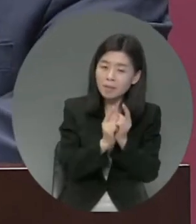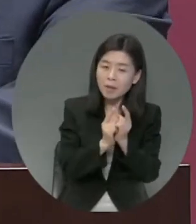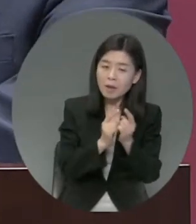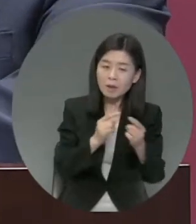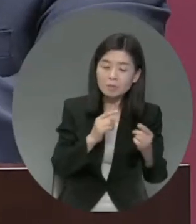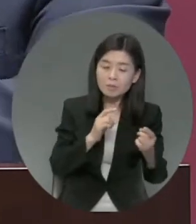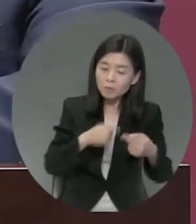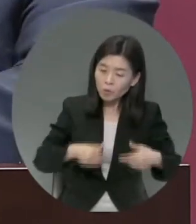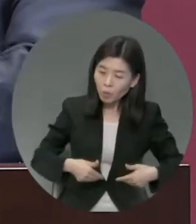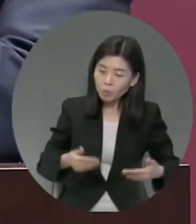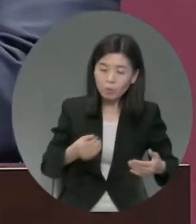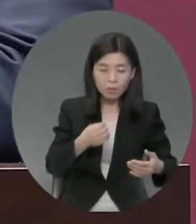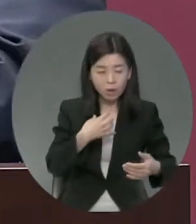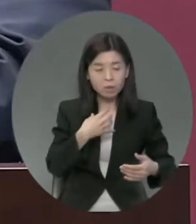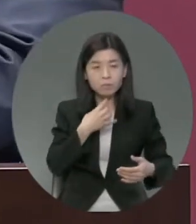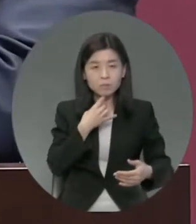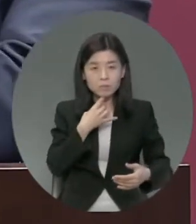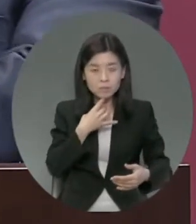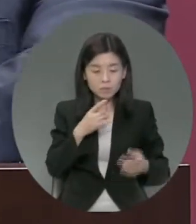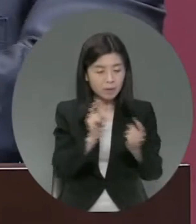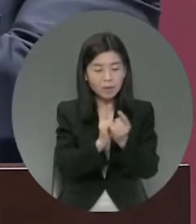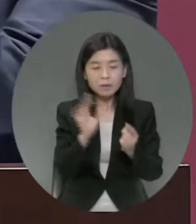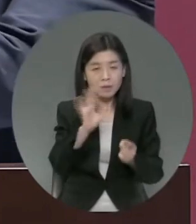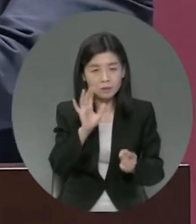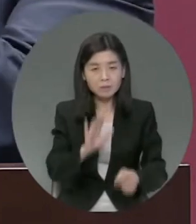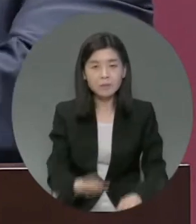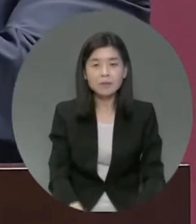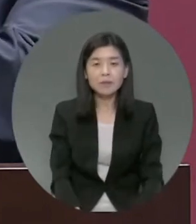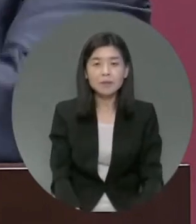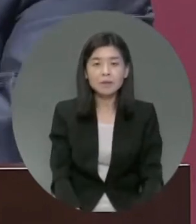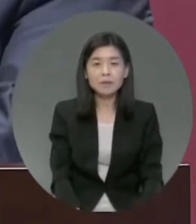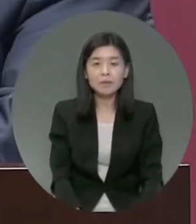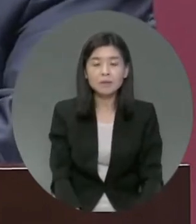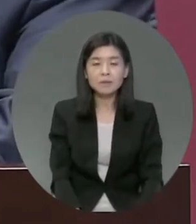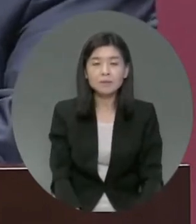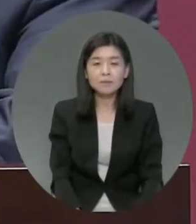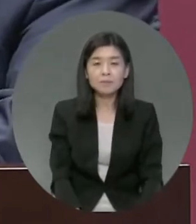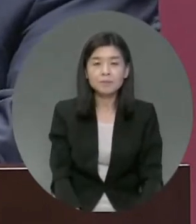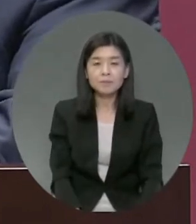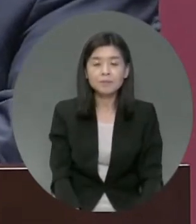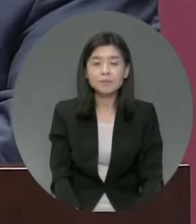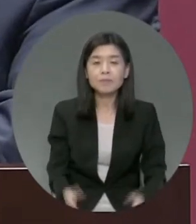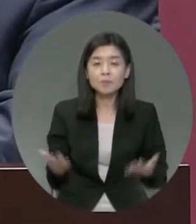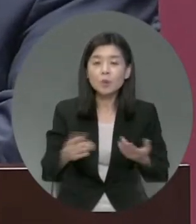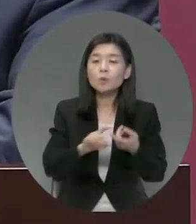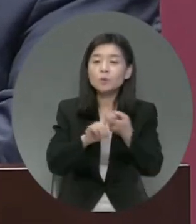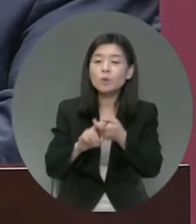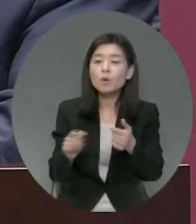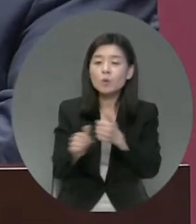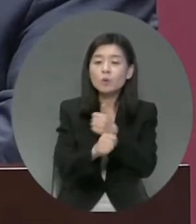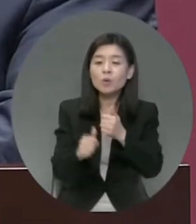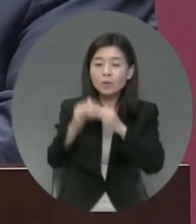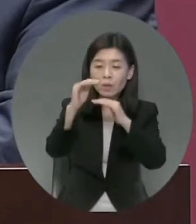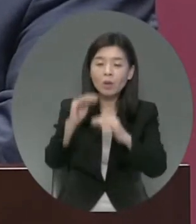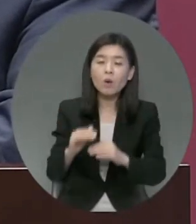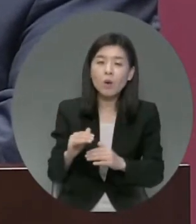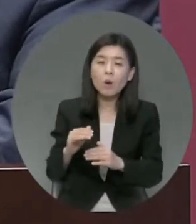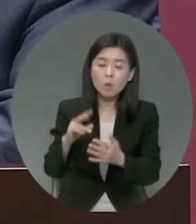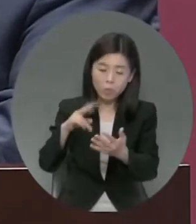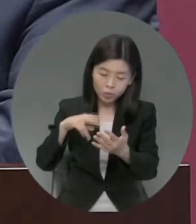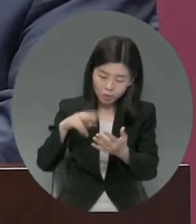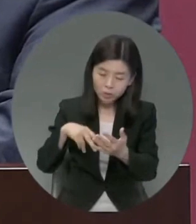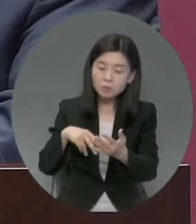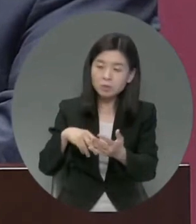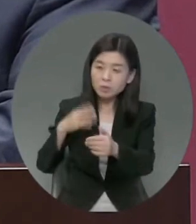걸 뿐입니다. 다시 노조 위원 그 발표문을 보시고 예. 며칠 하세요. 근데